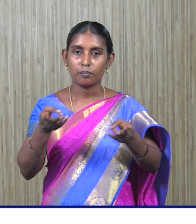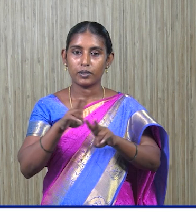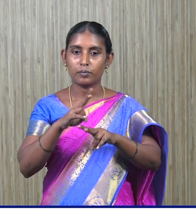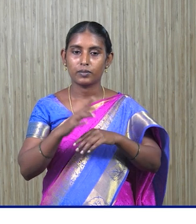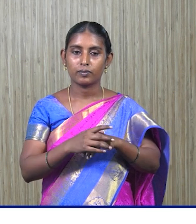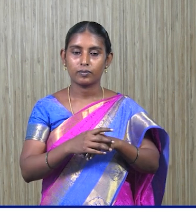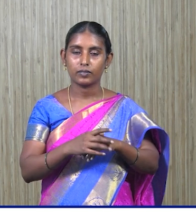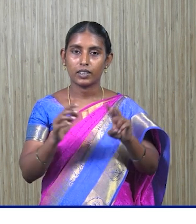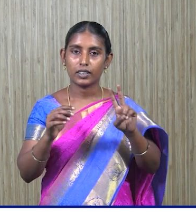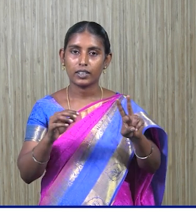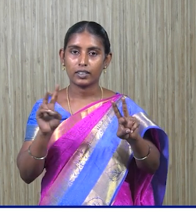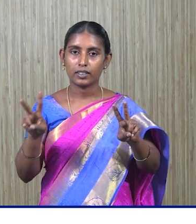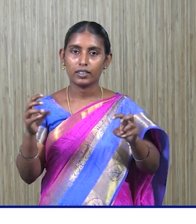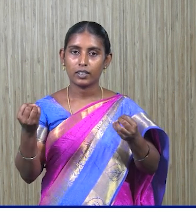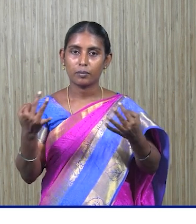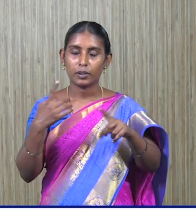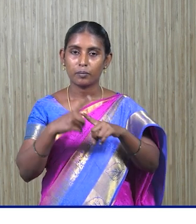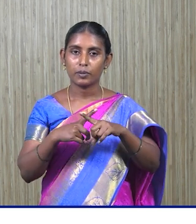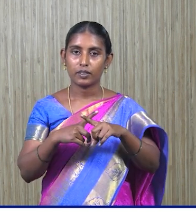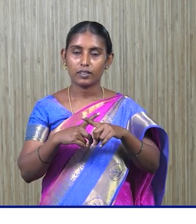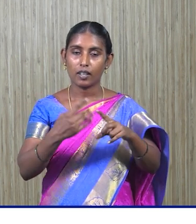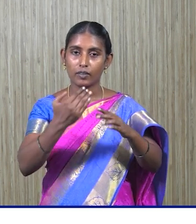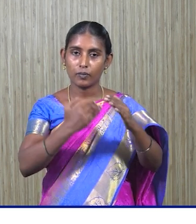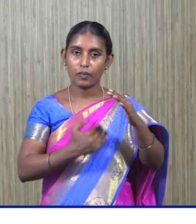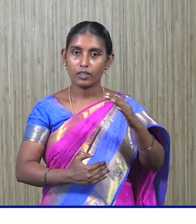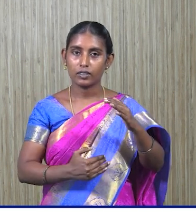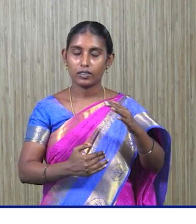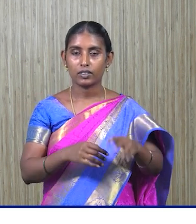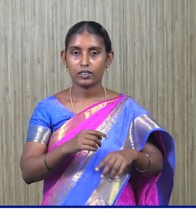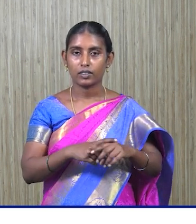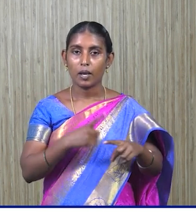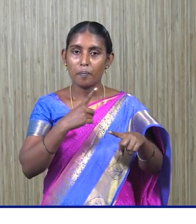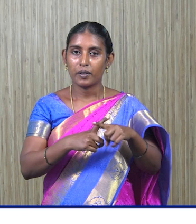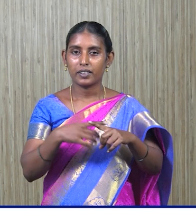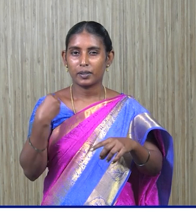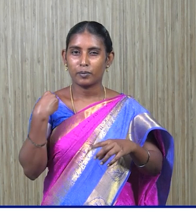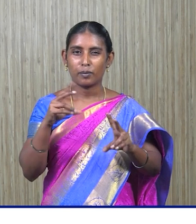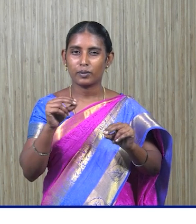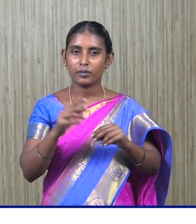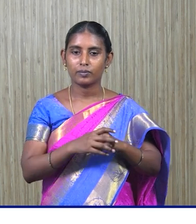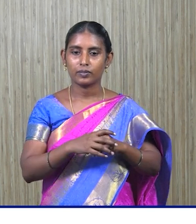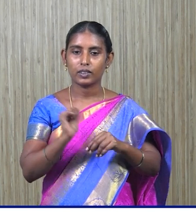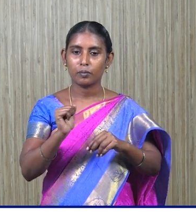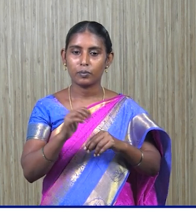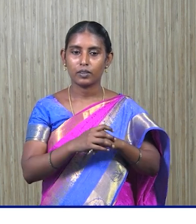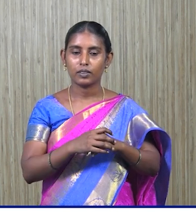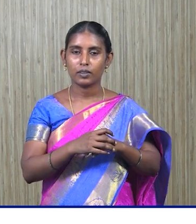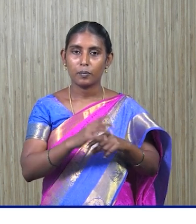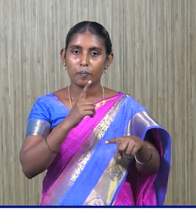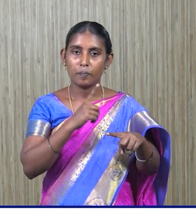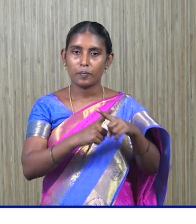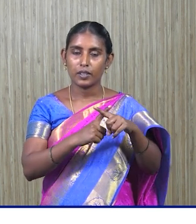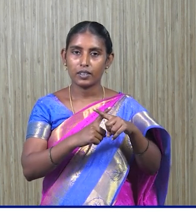பண்பு இரண்டு எண்களை பெருக்கும்போது அவ்வெண்களின் வரிசை அவற்றின் பெருக்கலை பாதிக்காது. எப்படி கூட்டலை பாதிக்காதோ